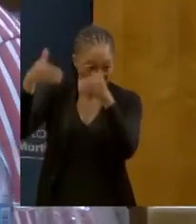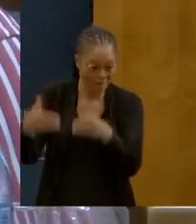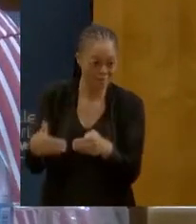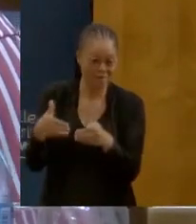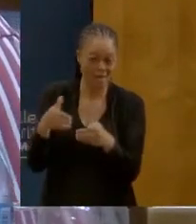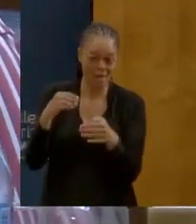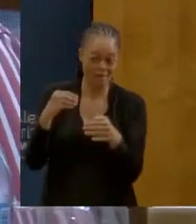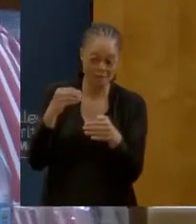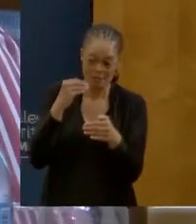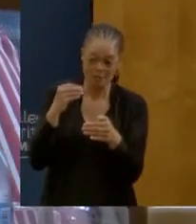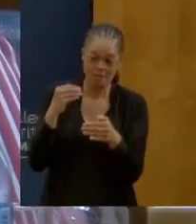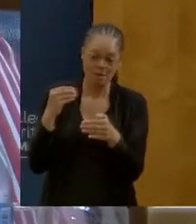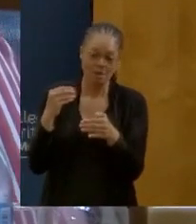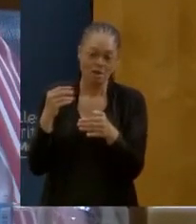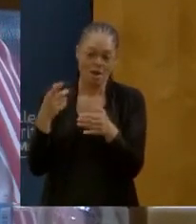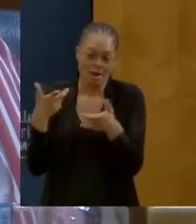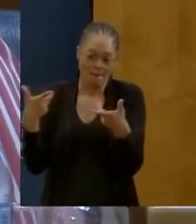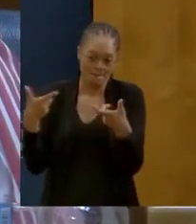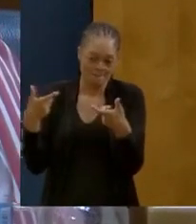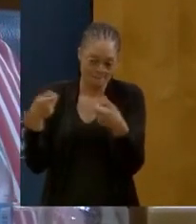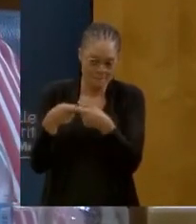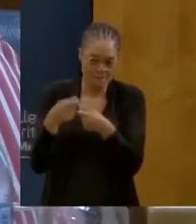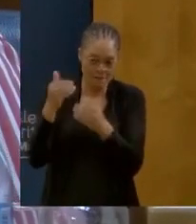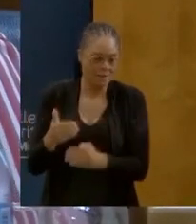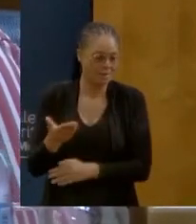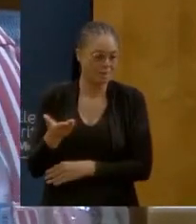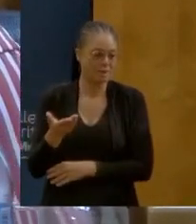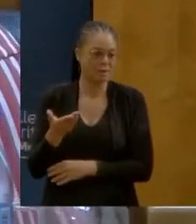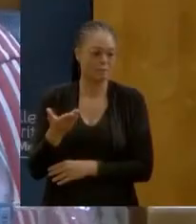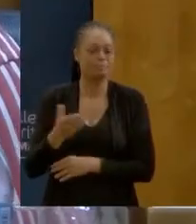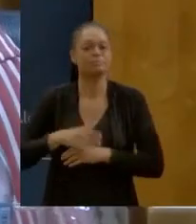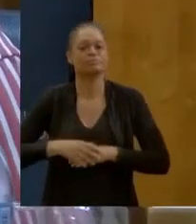Donc, on ne voyait pas la balle sur l'autre camp, je sais de quoi je parle. Je comprends qu'elles aient entre